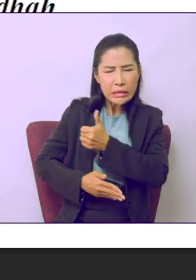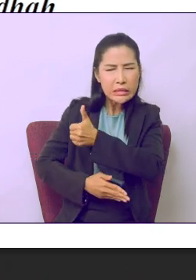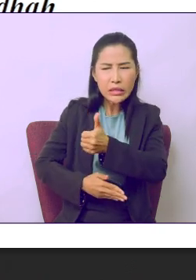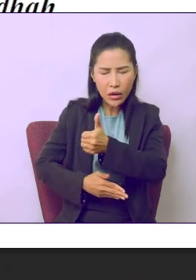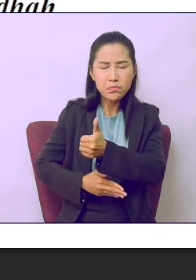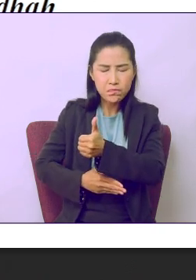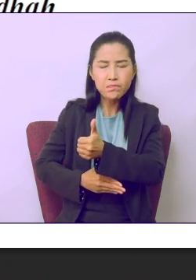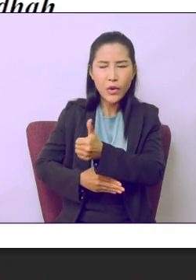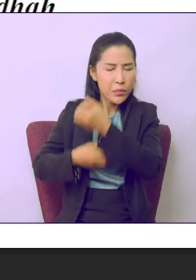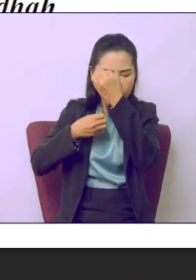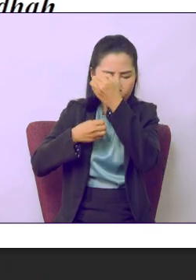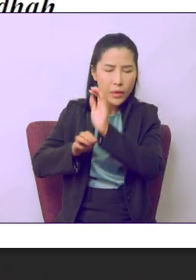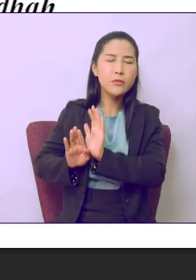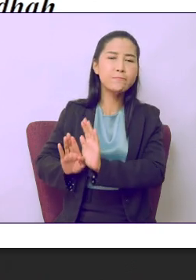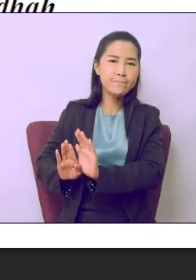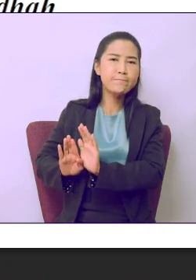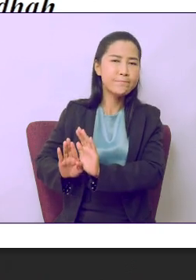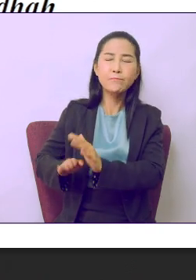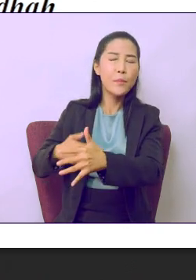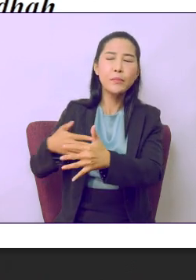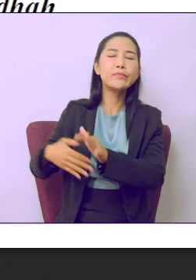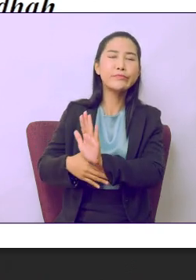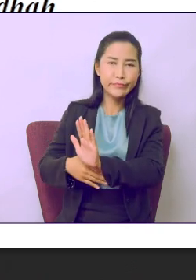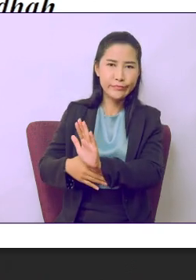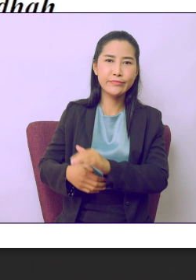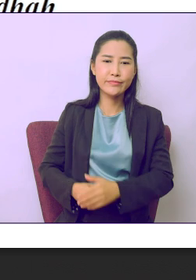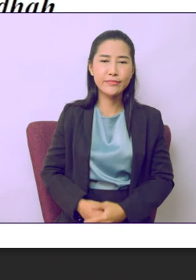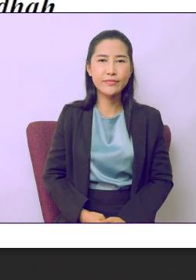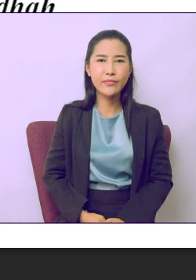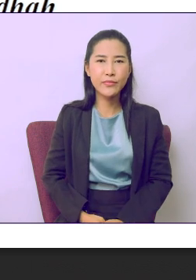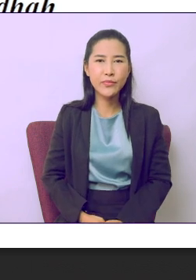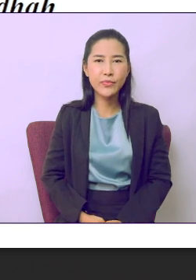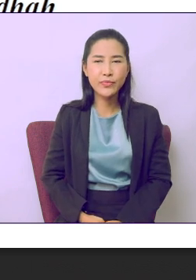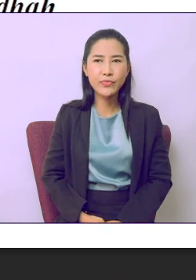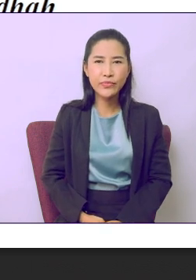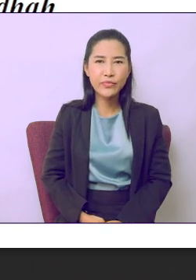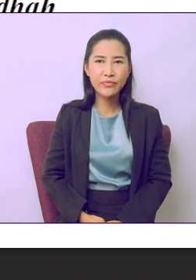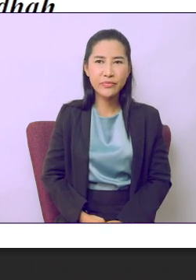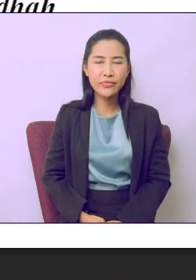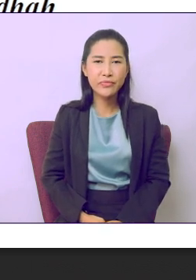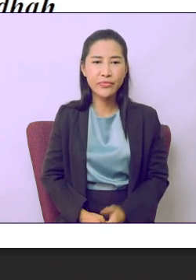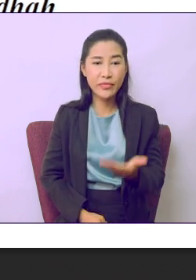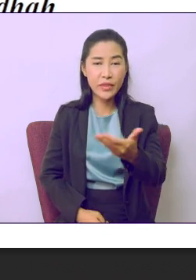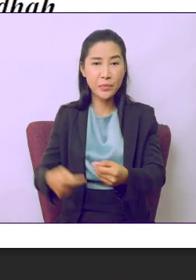อ่ะเดี๋ยวเรากลับมาในอ่าลกนี้ก่อนนะครับโยคะจิตตปรติ